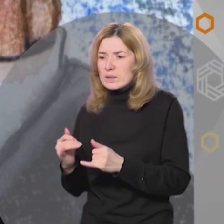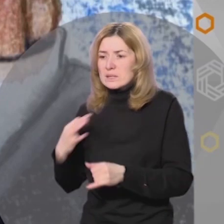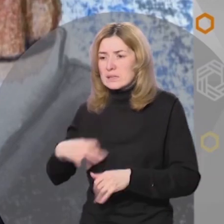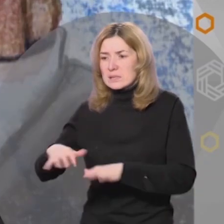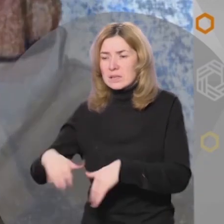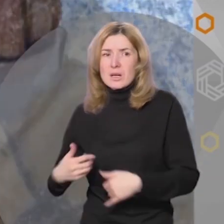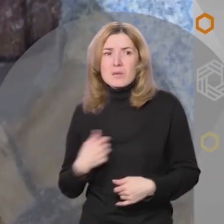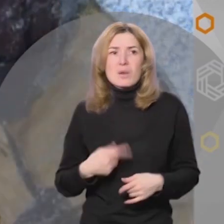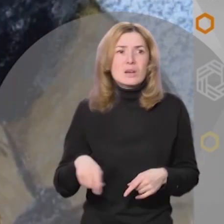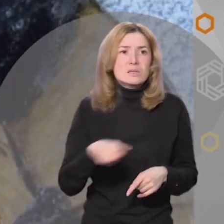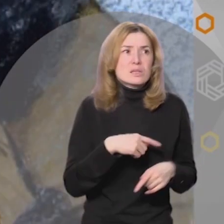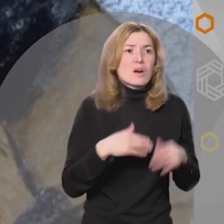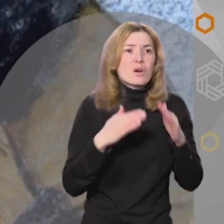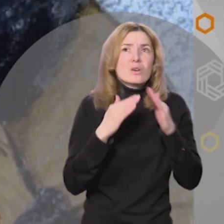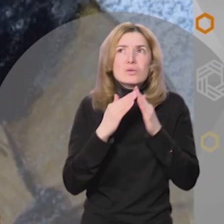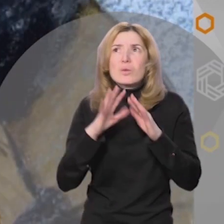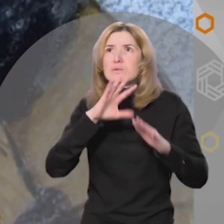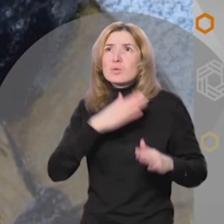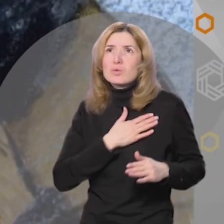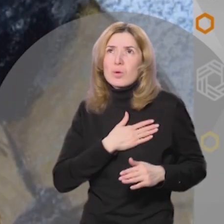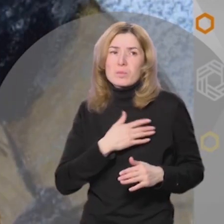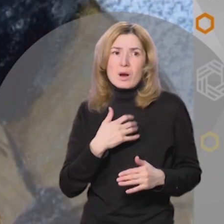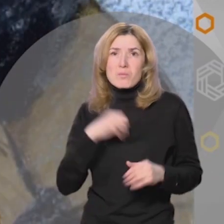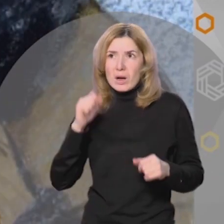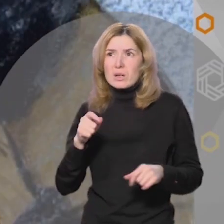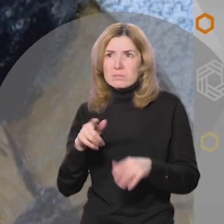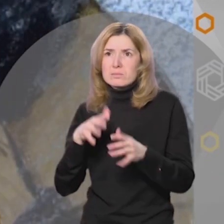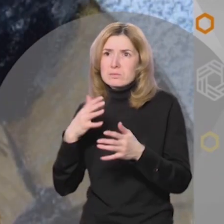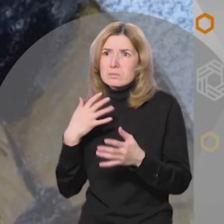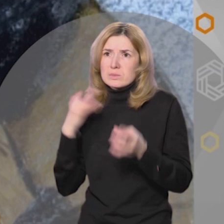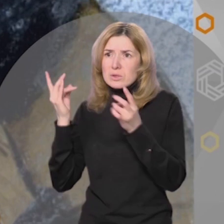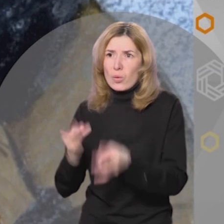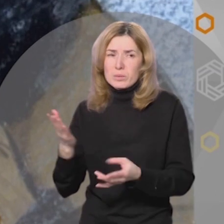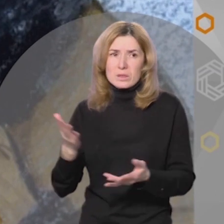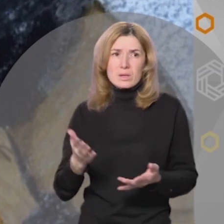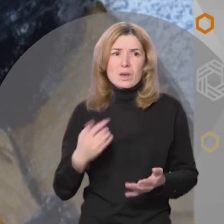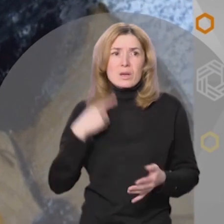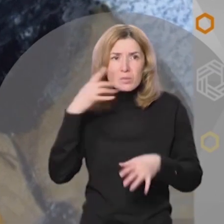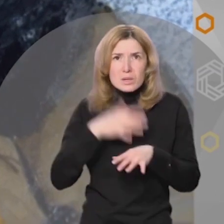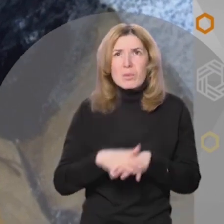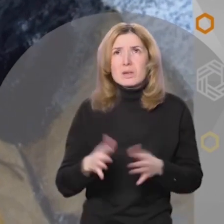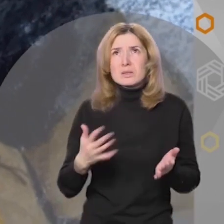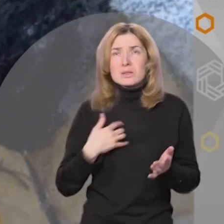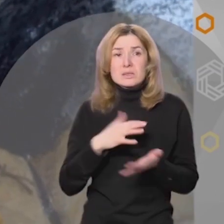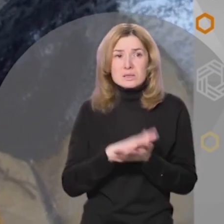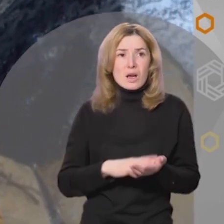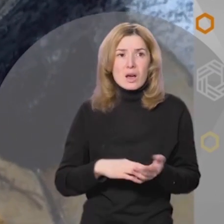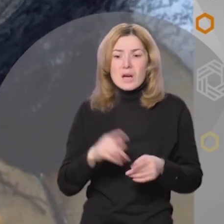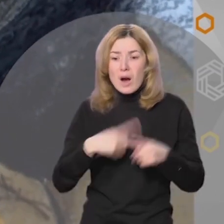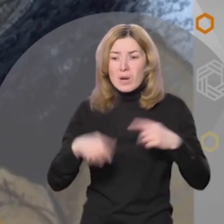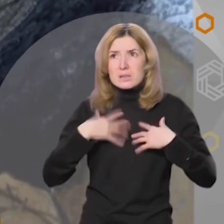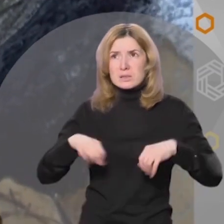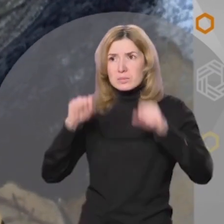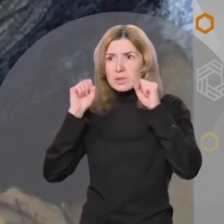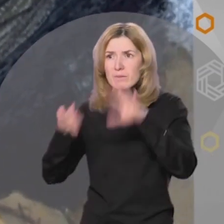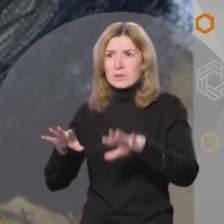ты человек. Мы ведь так и душ твою чего доброго загубить могли. Забирайся, одевайся. Забирай